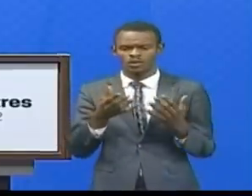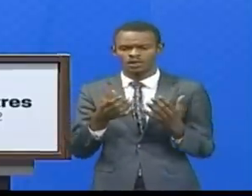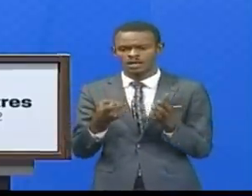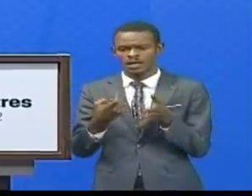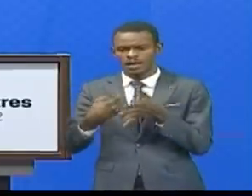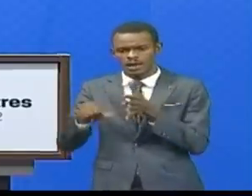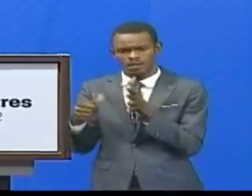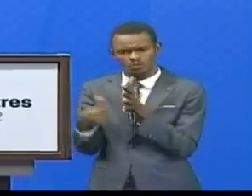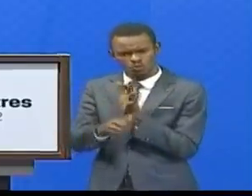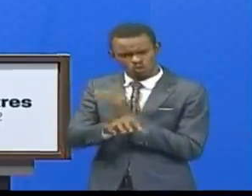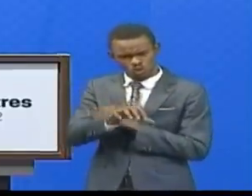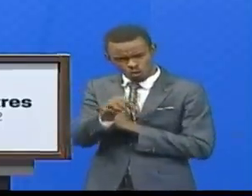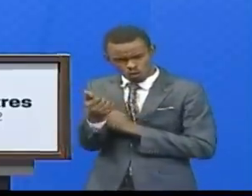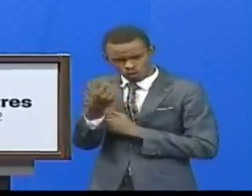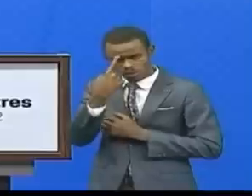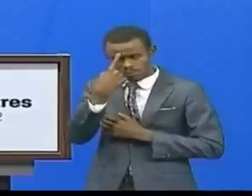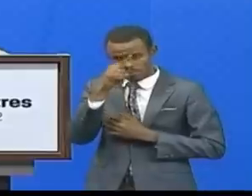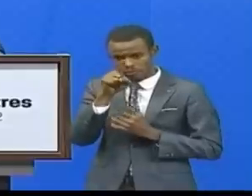physiques, IRPP.